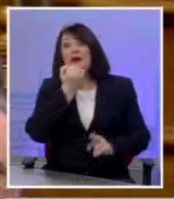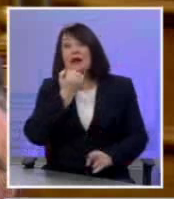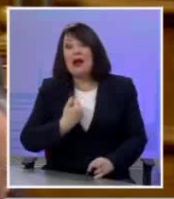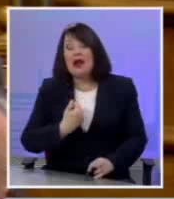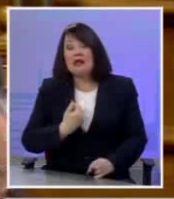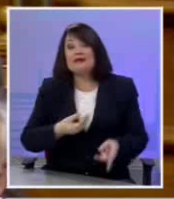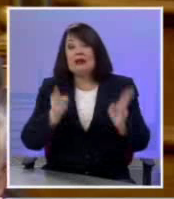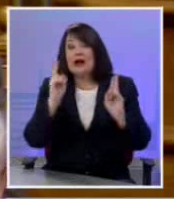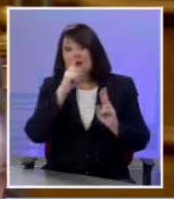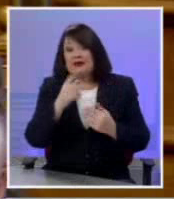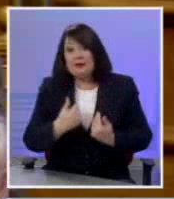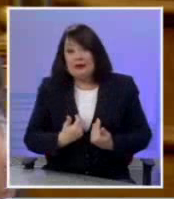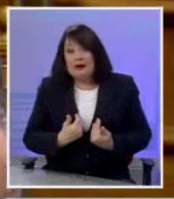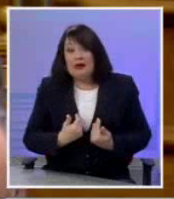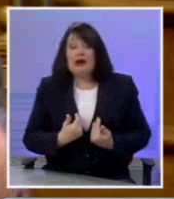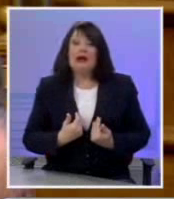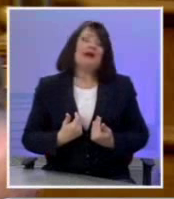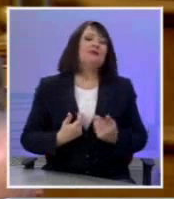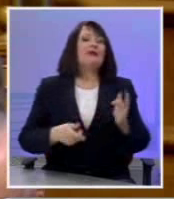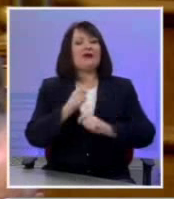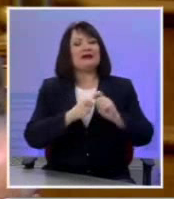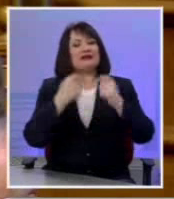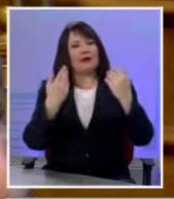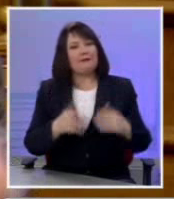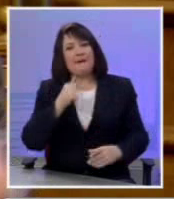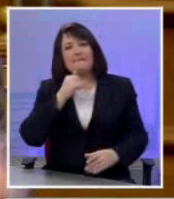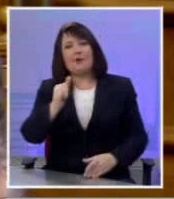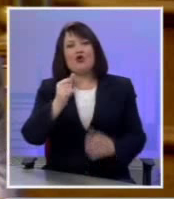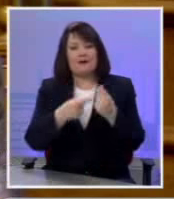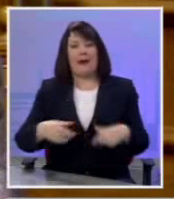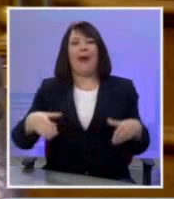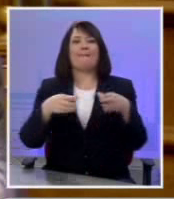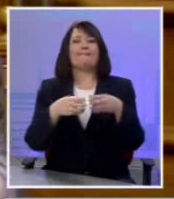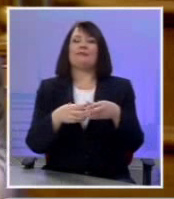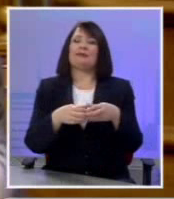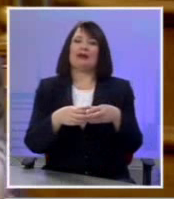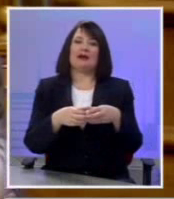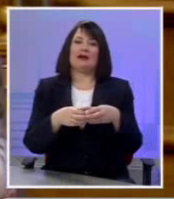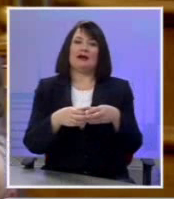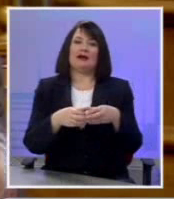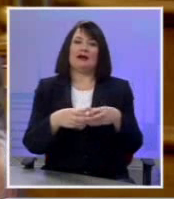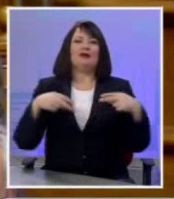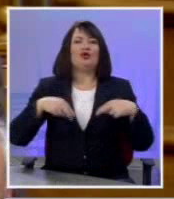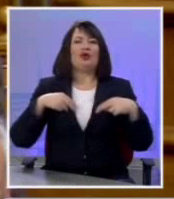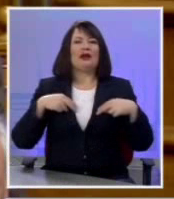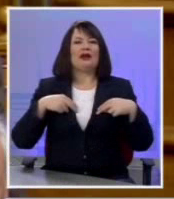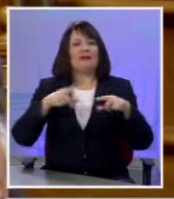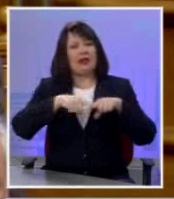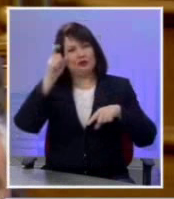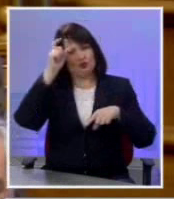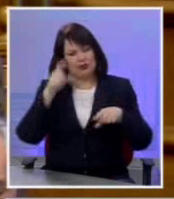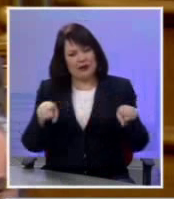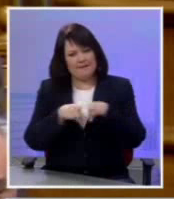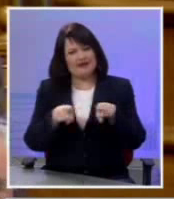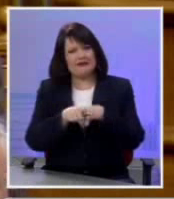βγω ψεύτης. Έχουμε συγκροτήσει και μια μόνιμη επιτροπή διυπουργική δύο χώρες